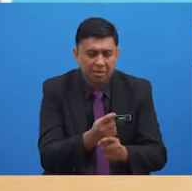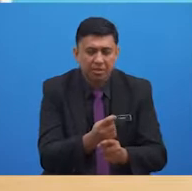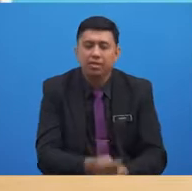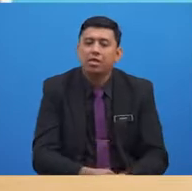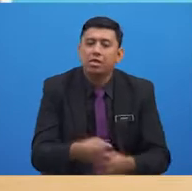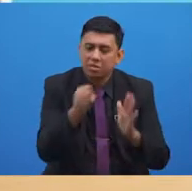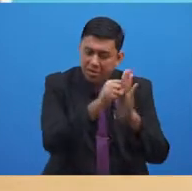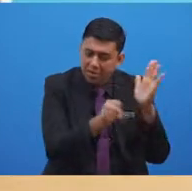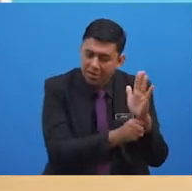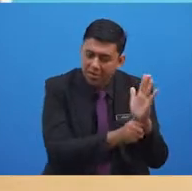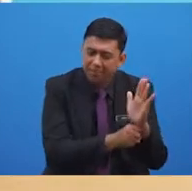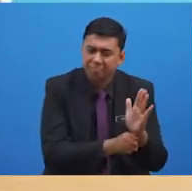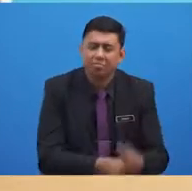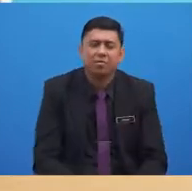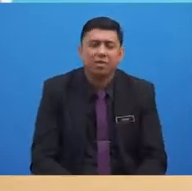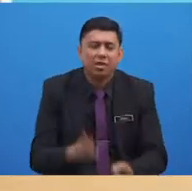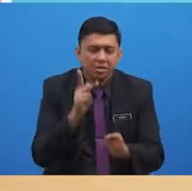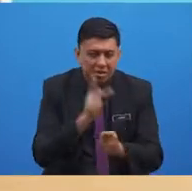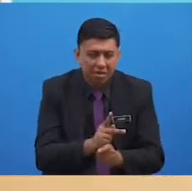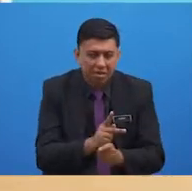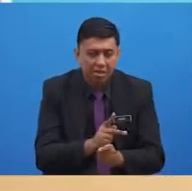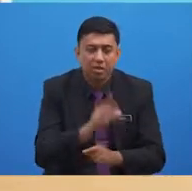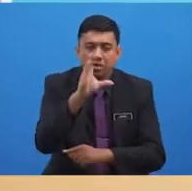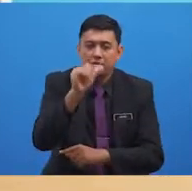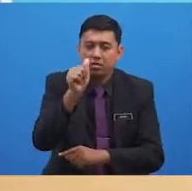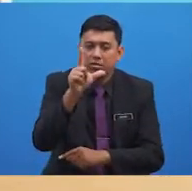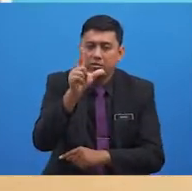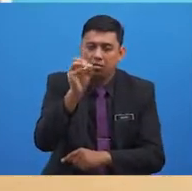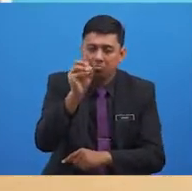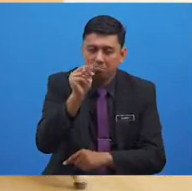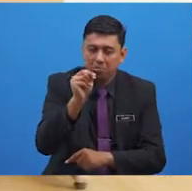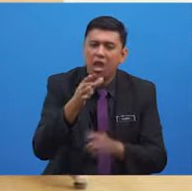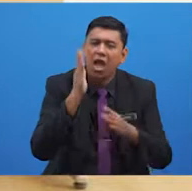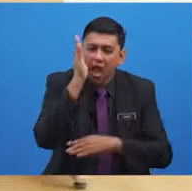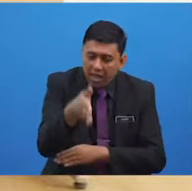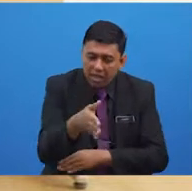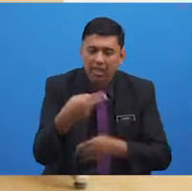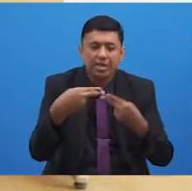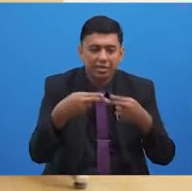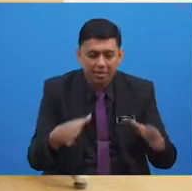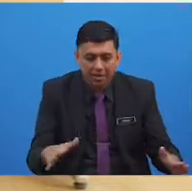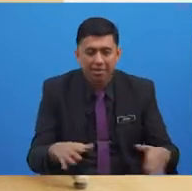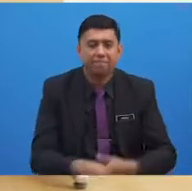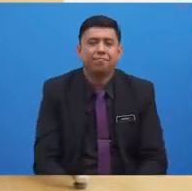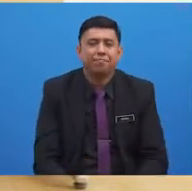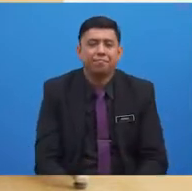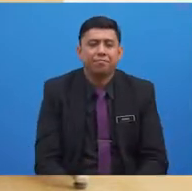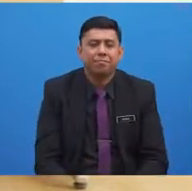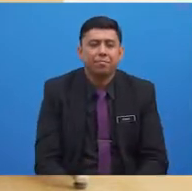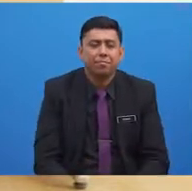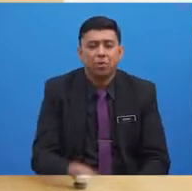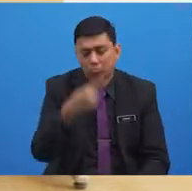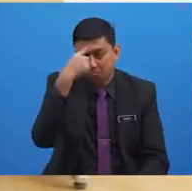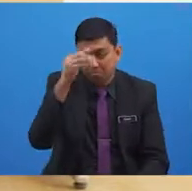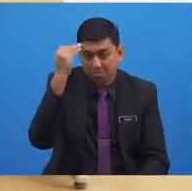tersebut, maka kelayakan sebagai calon pilihan raya akan hilang. Buat pengetahuan